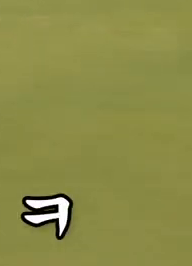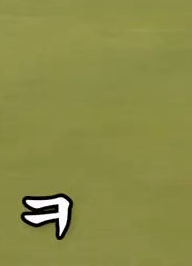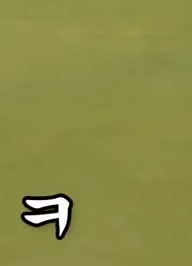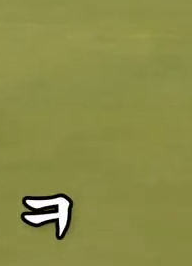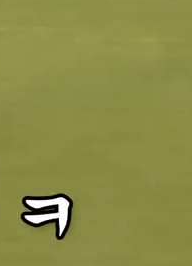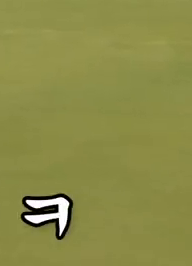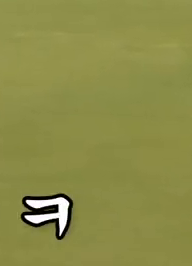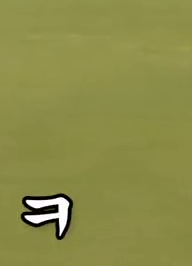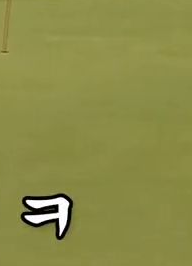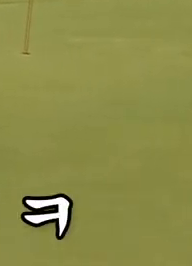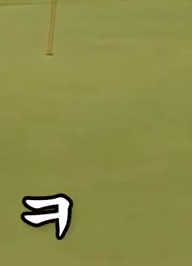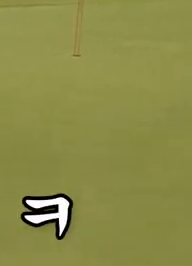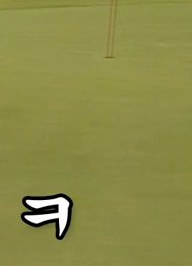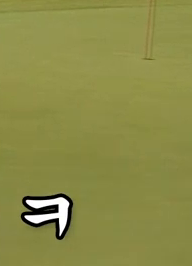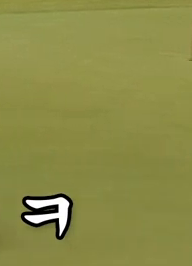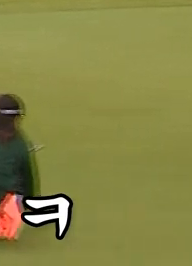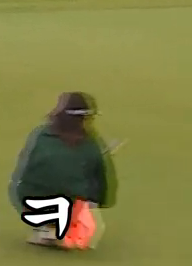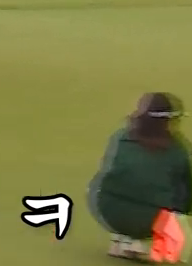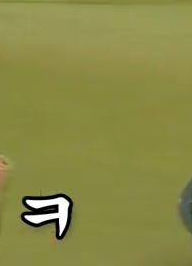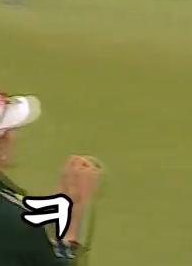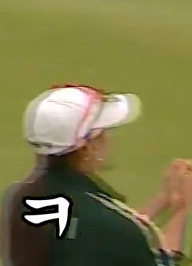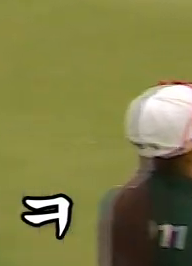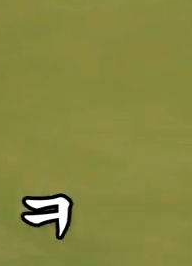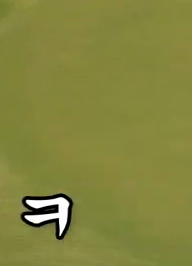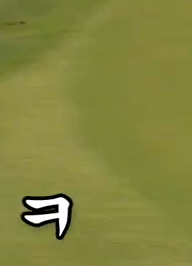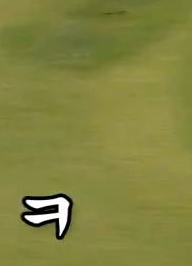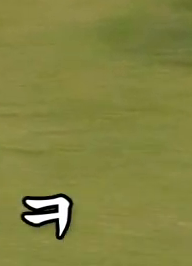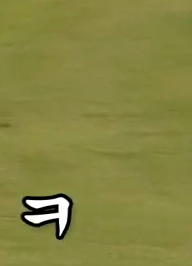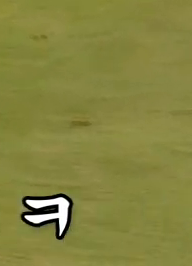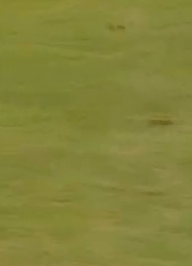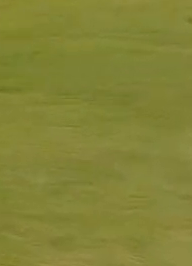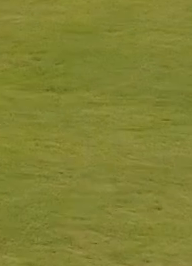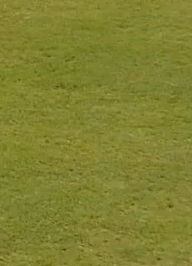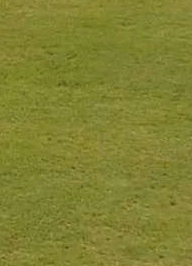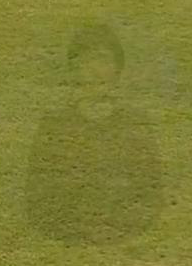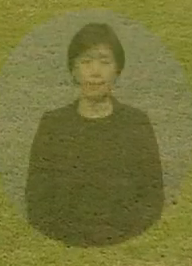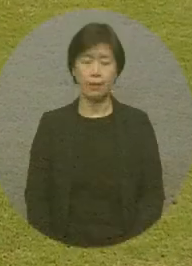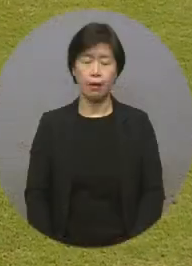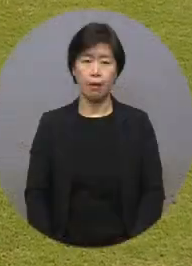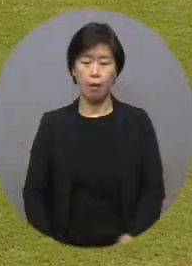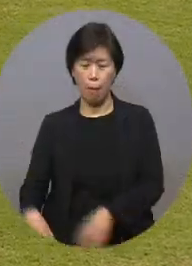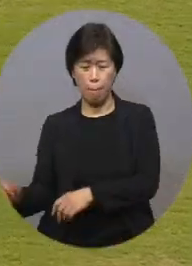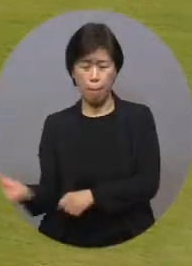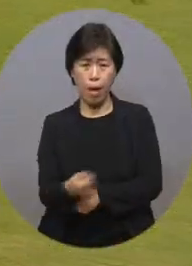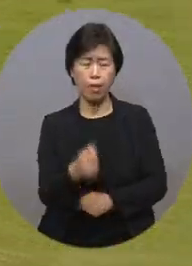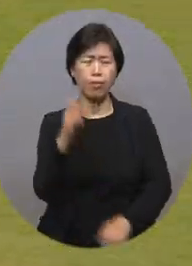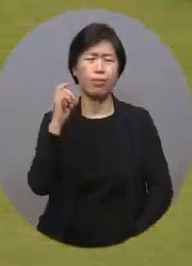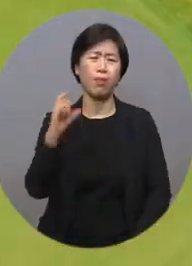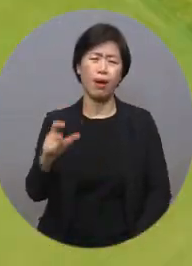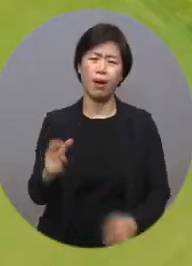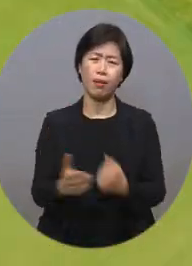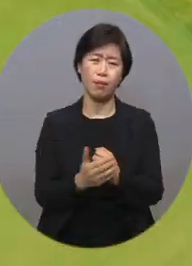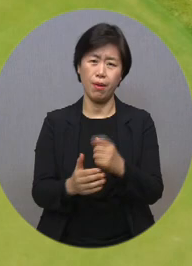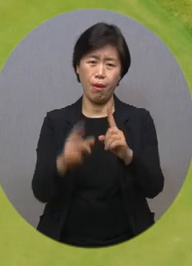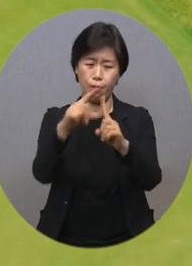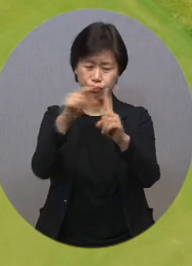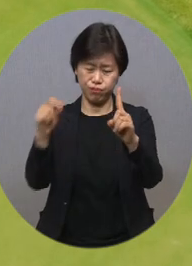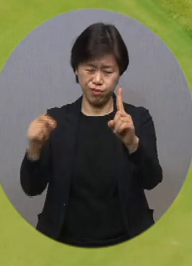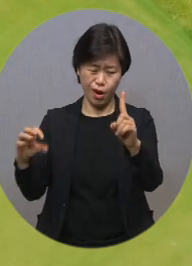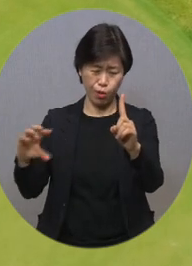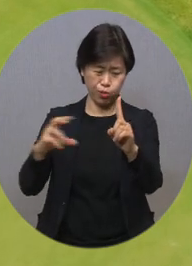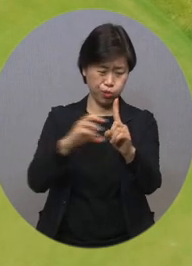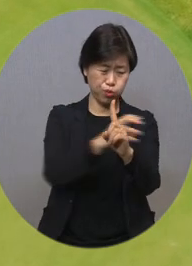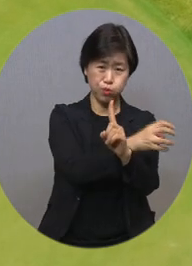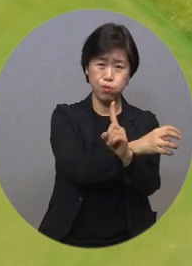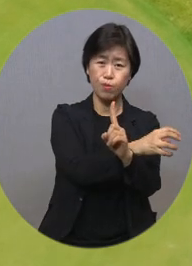우와. 쏙. 또 해야 돼. 그렇지. 너무 와. 세. 너. 야, 이거 잘못됐다. 제일 먼저